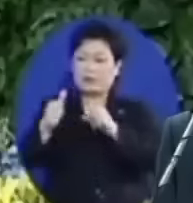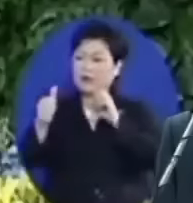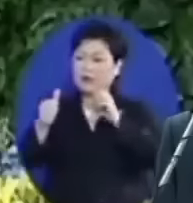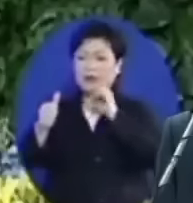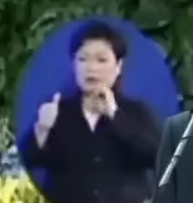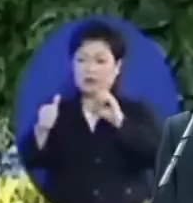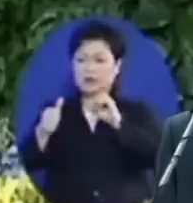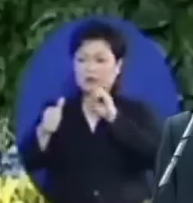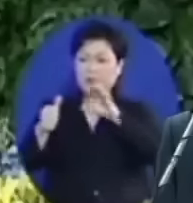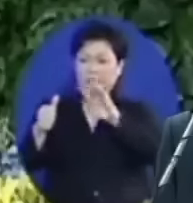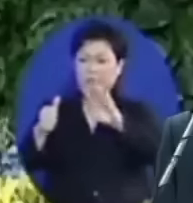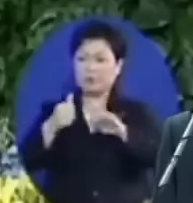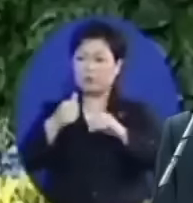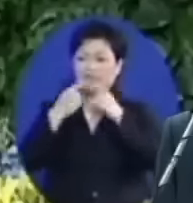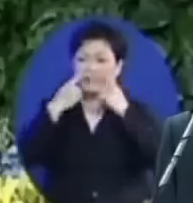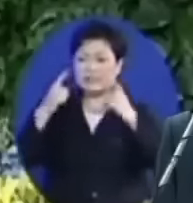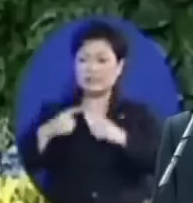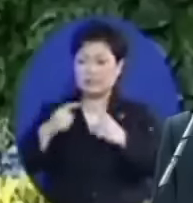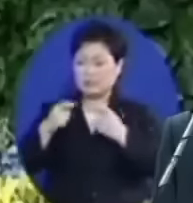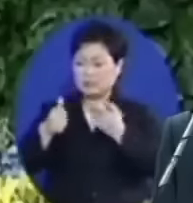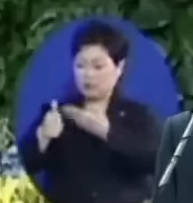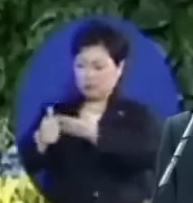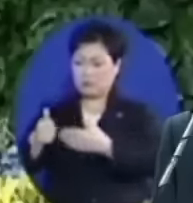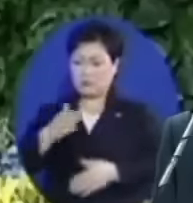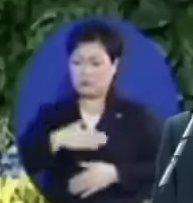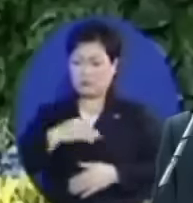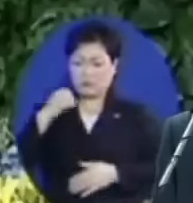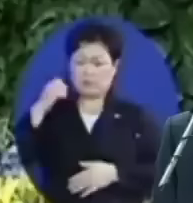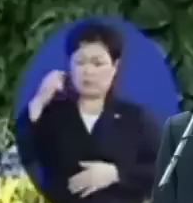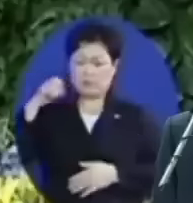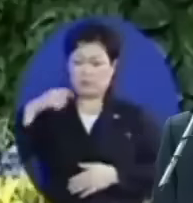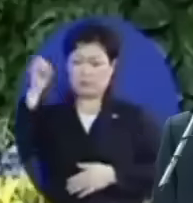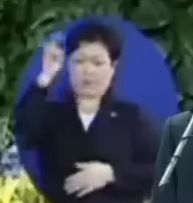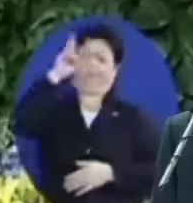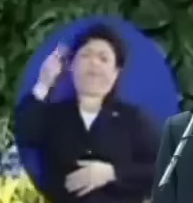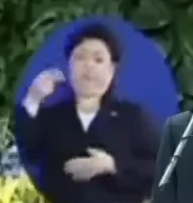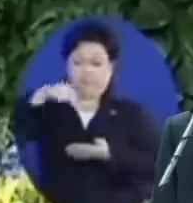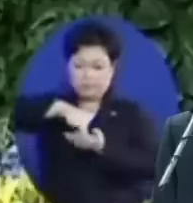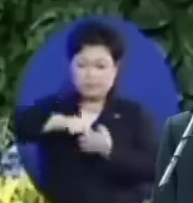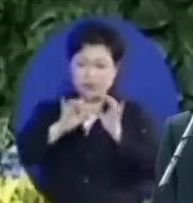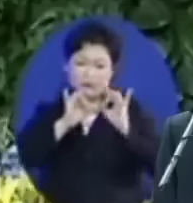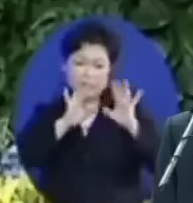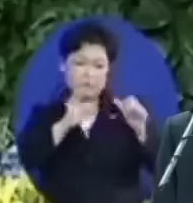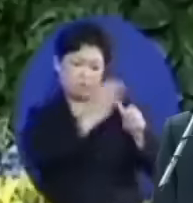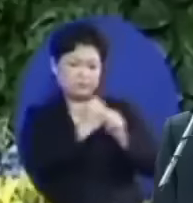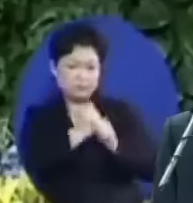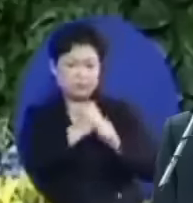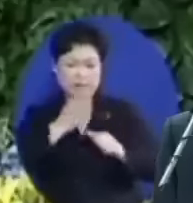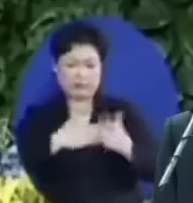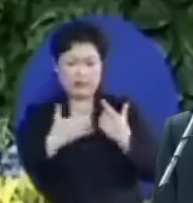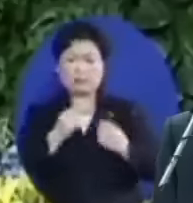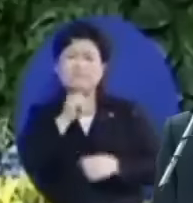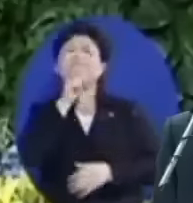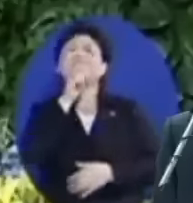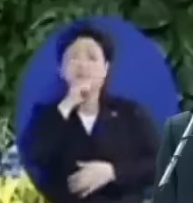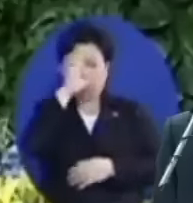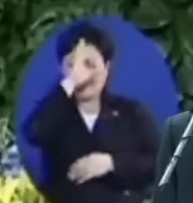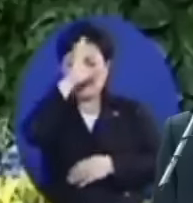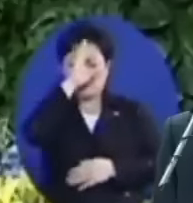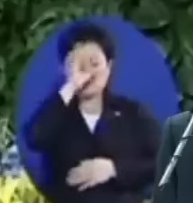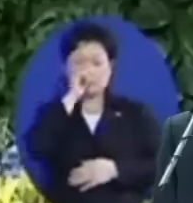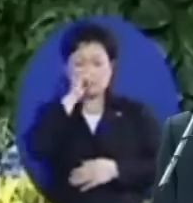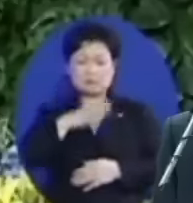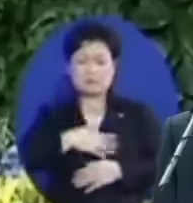주는 것이었습니다. 그는 자신도 모르게 벌떡 일어나 전도자를 붙잡고 물었습니다. 나같이 가난하고 병들고